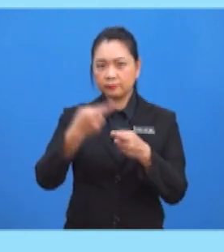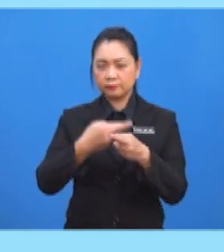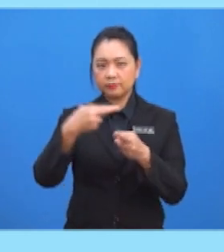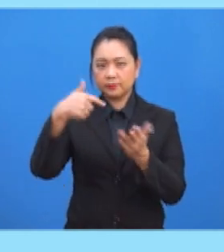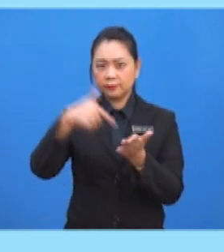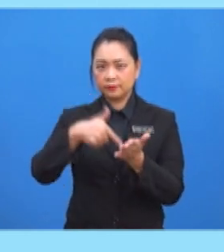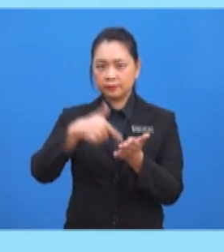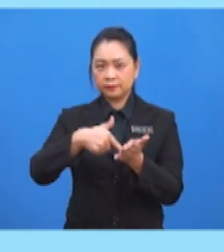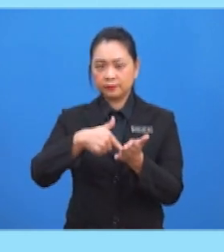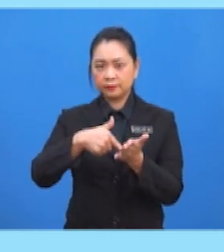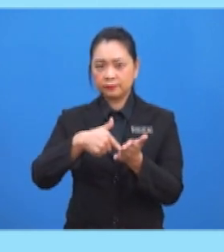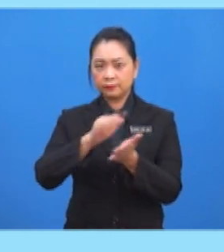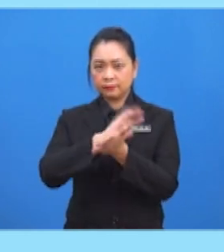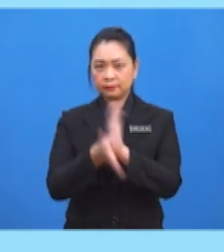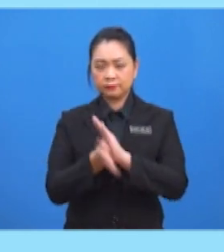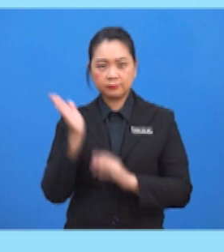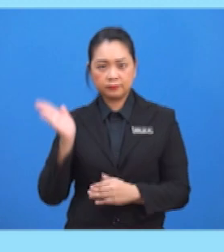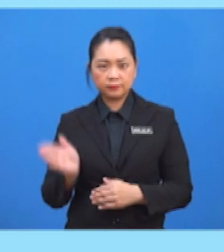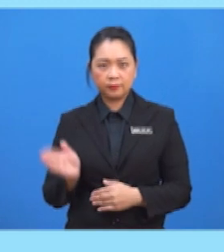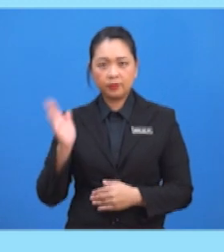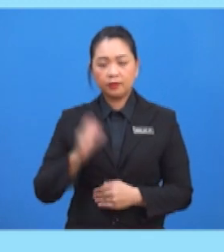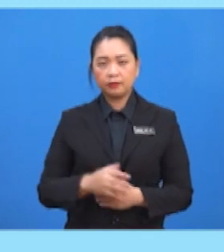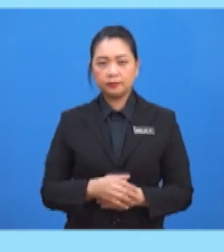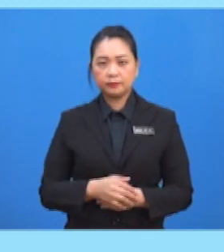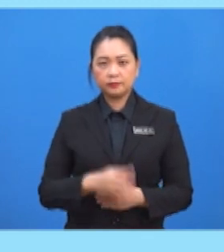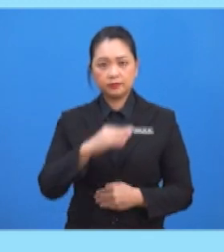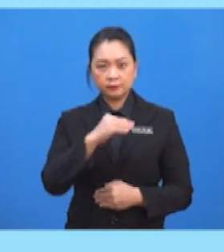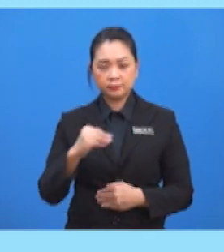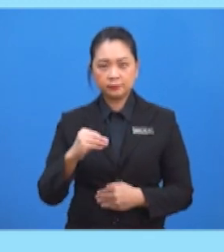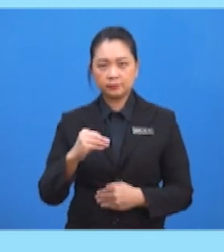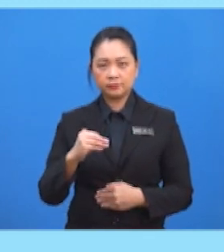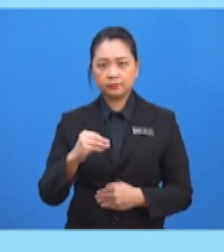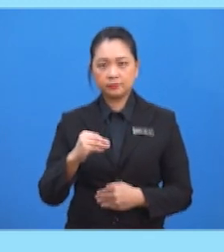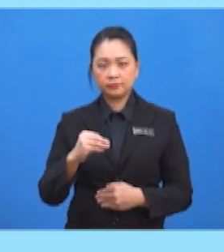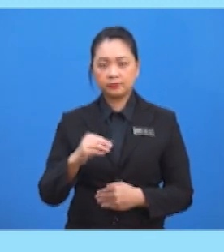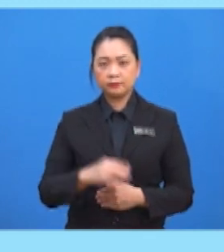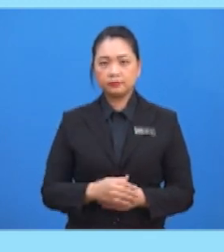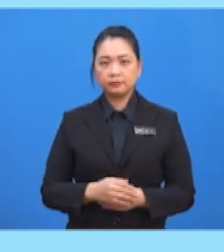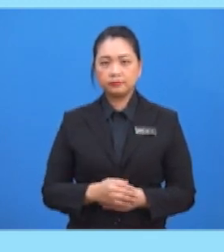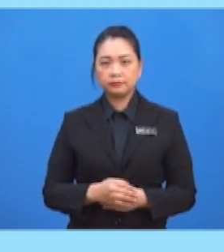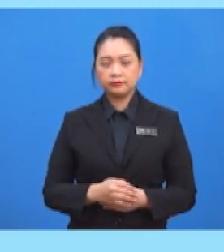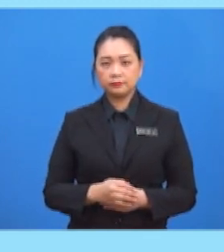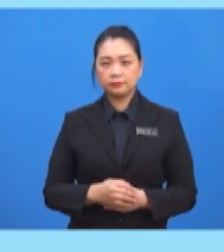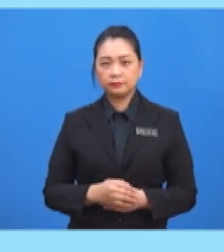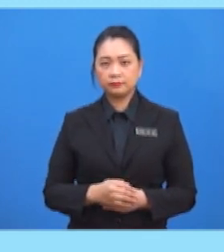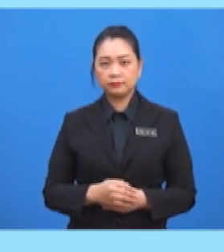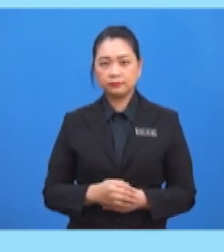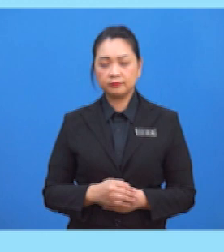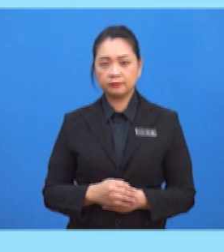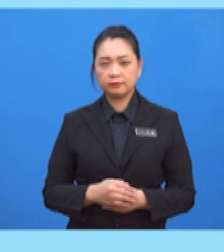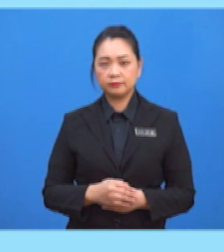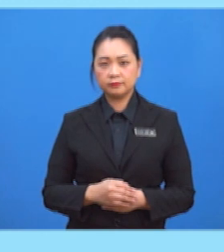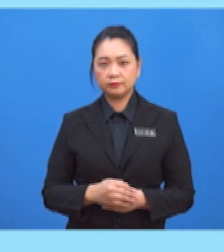menjadi 2 punca kuasa 2, 3. Dan 3 darab punca kuasa 2,